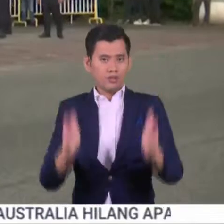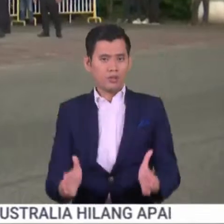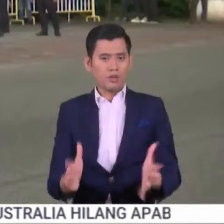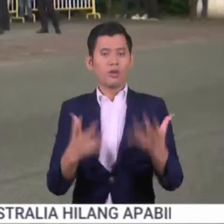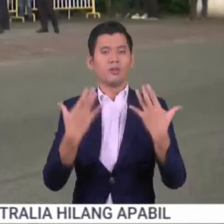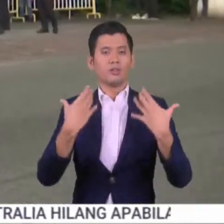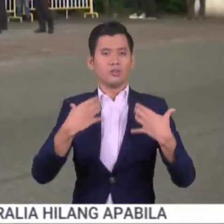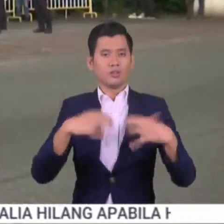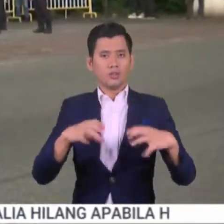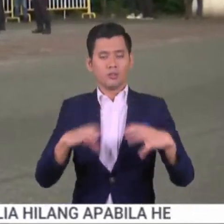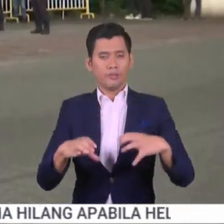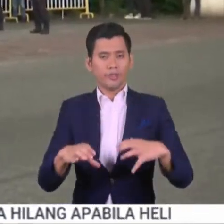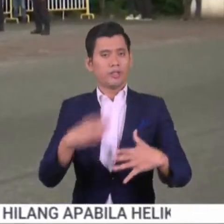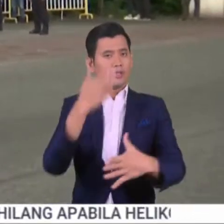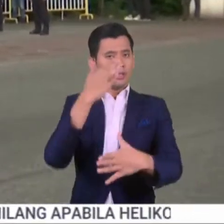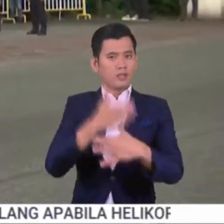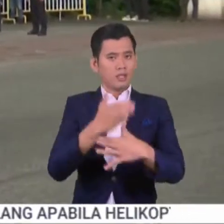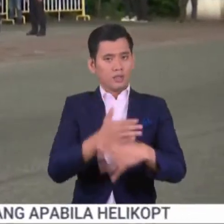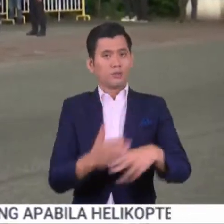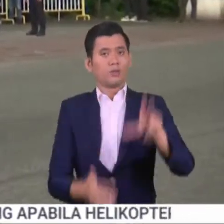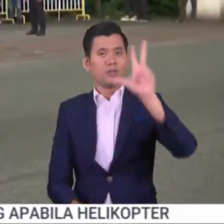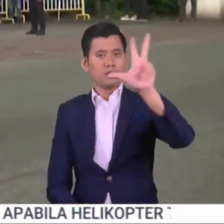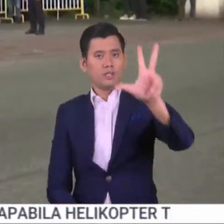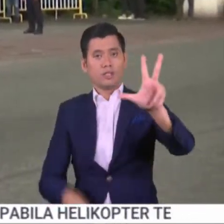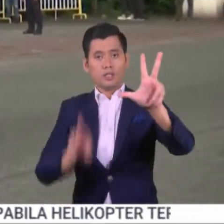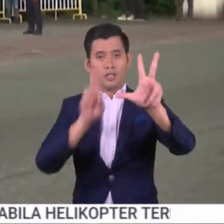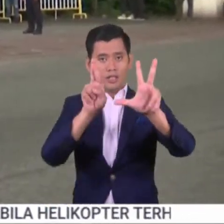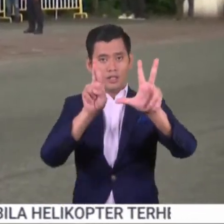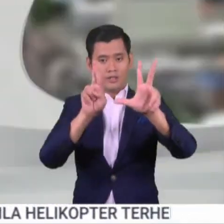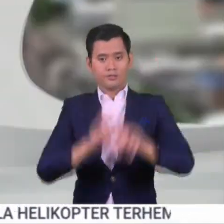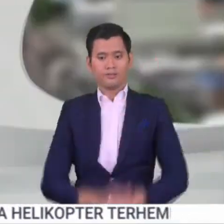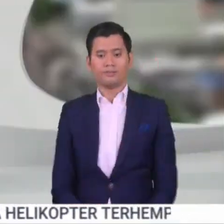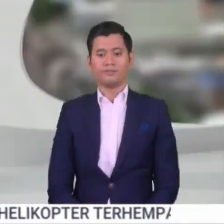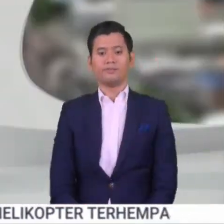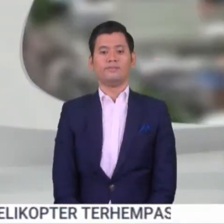yang menyentuh isu 3R.